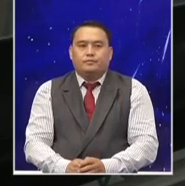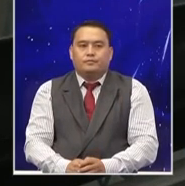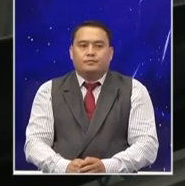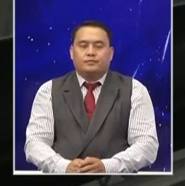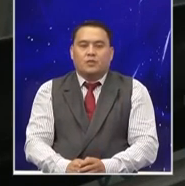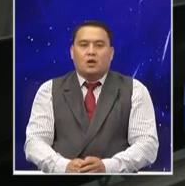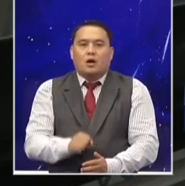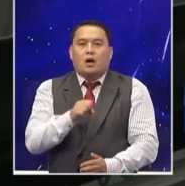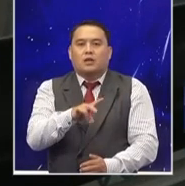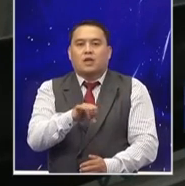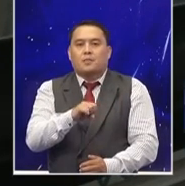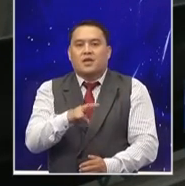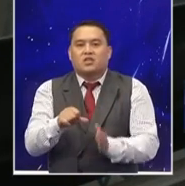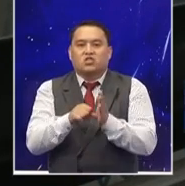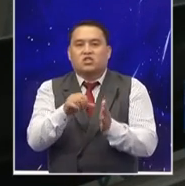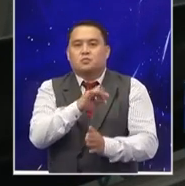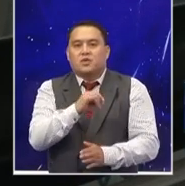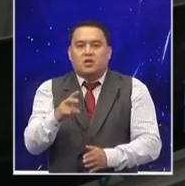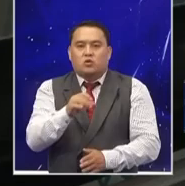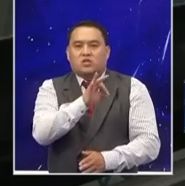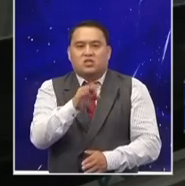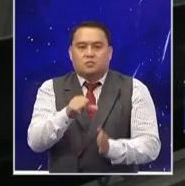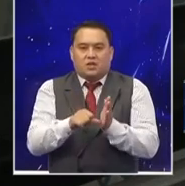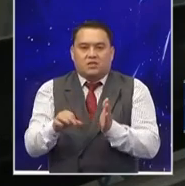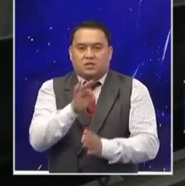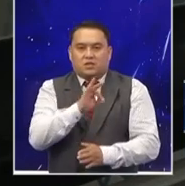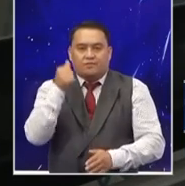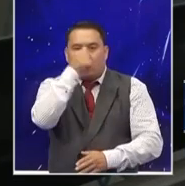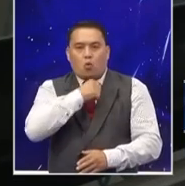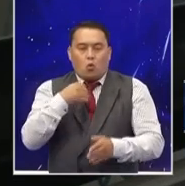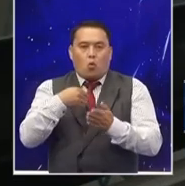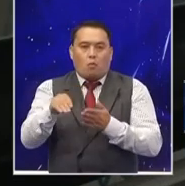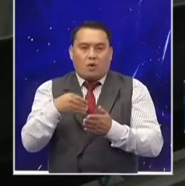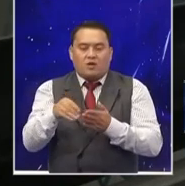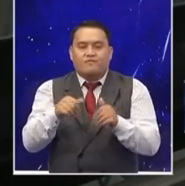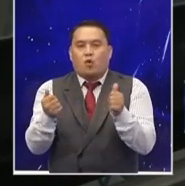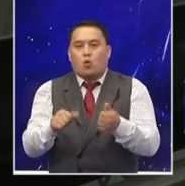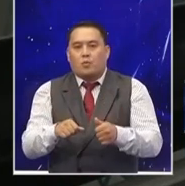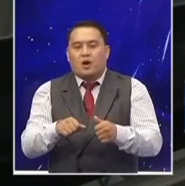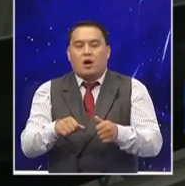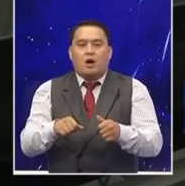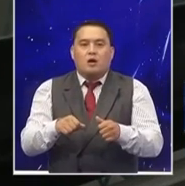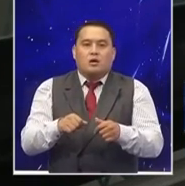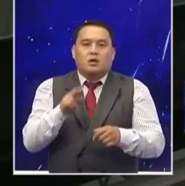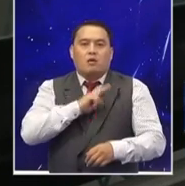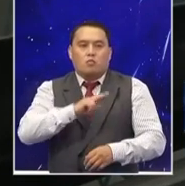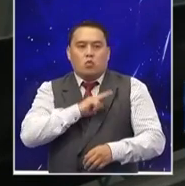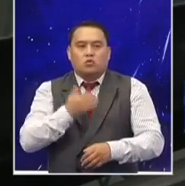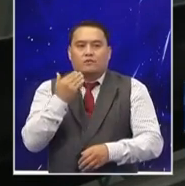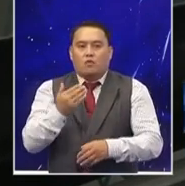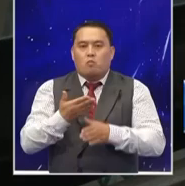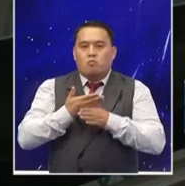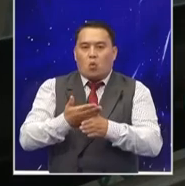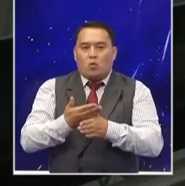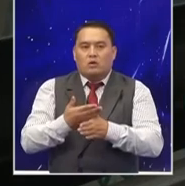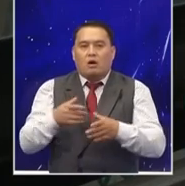атамекен и мы взяли кредит в 6 миллионов под 6 процентов годовых на эту сумму купили широкоформатный печатный аппарат работаем с его помощью даже